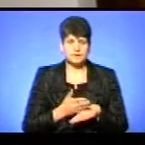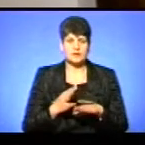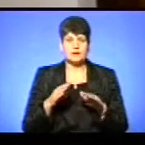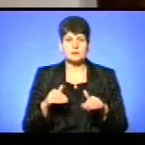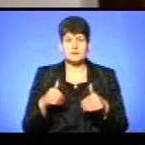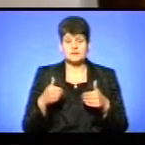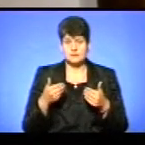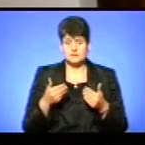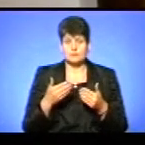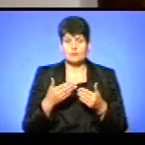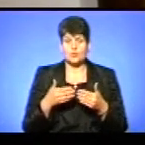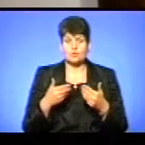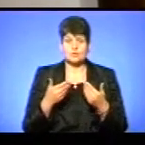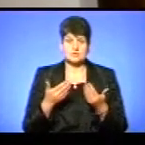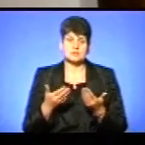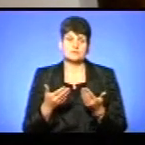ту пропозицію. От